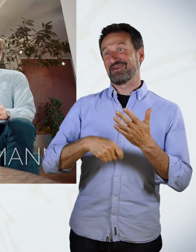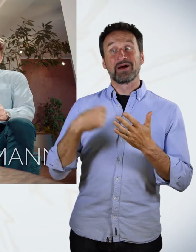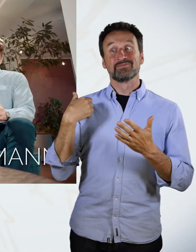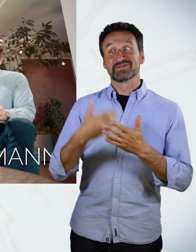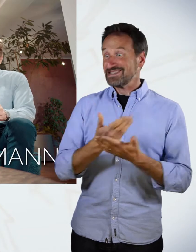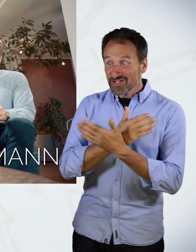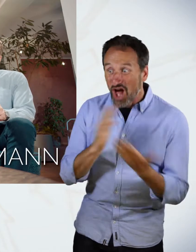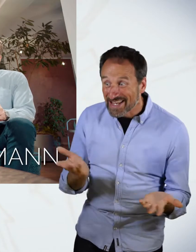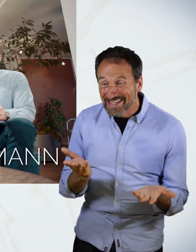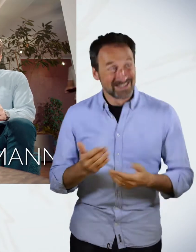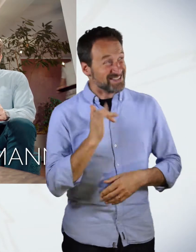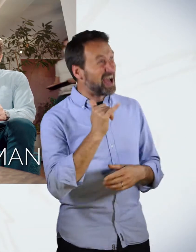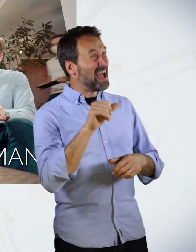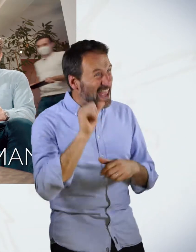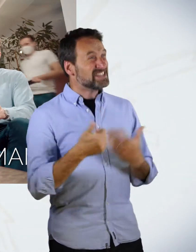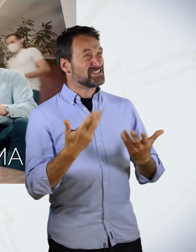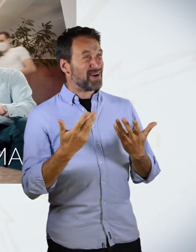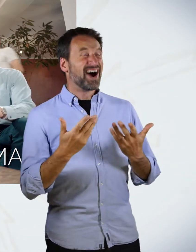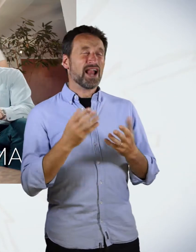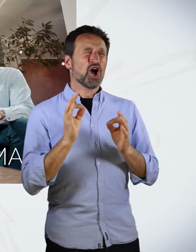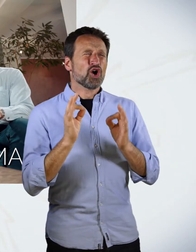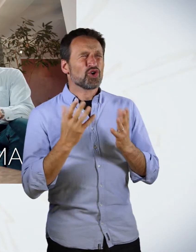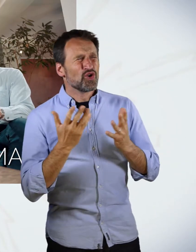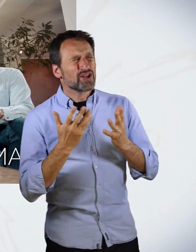erste Mal. Wir haben das ist gut, aber ich habe halt,